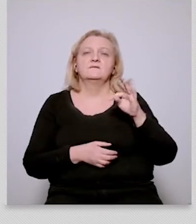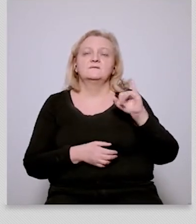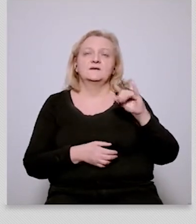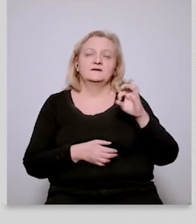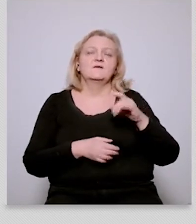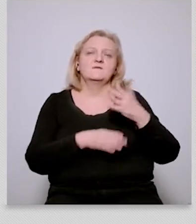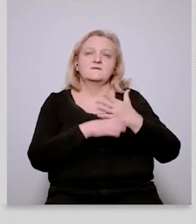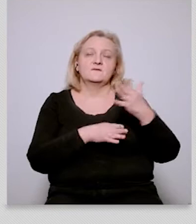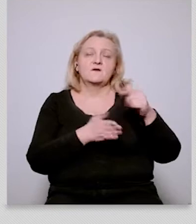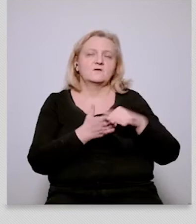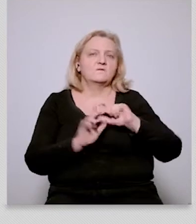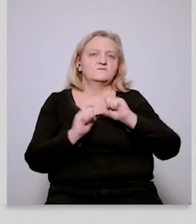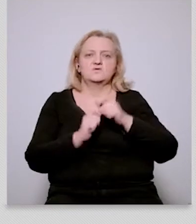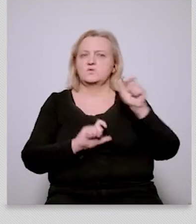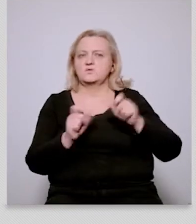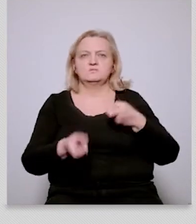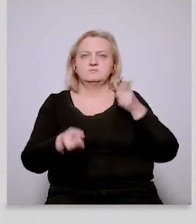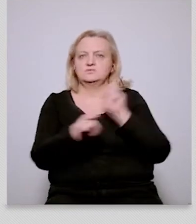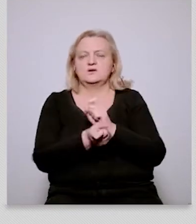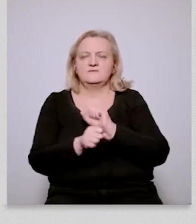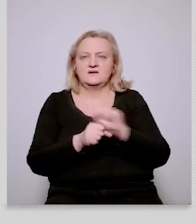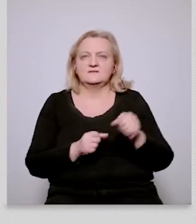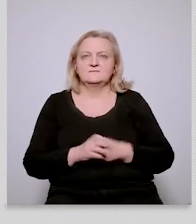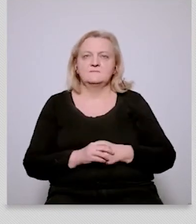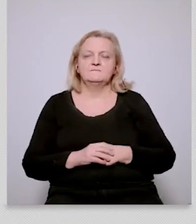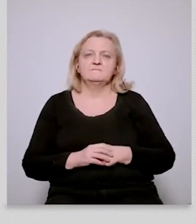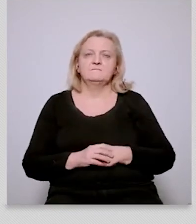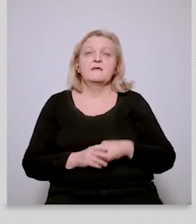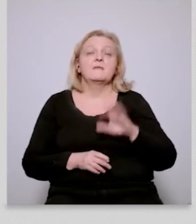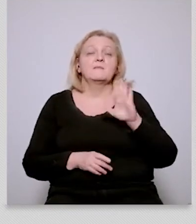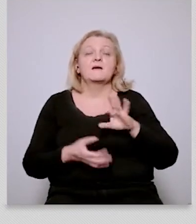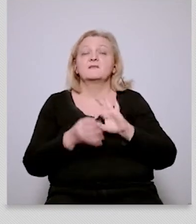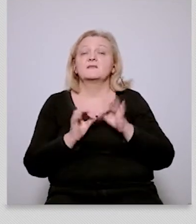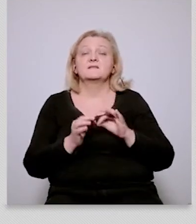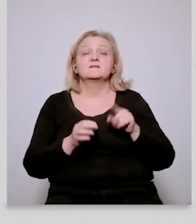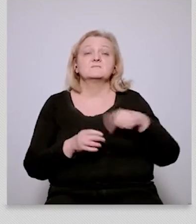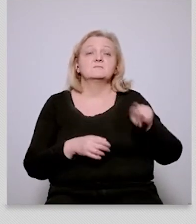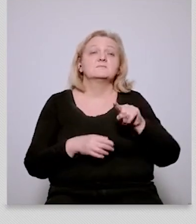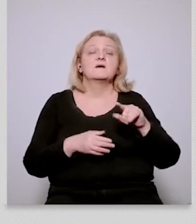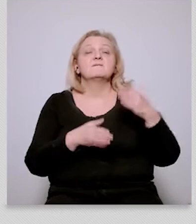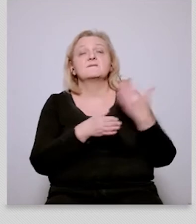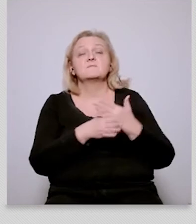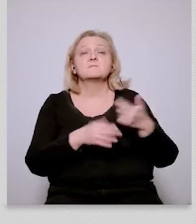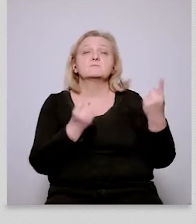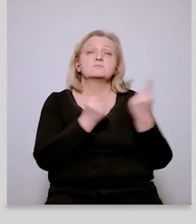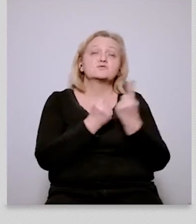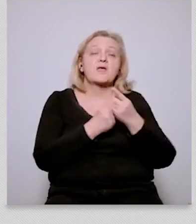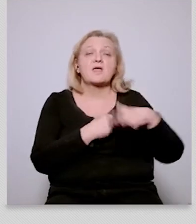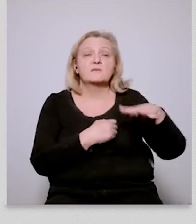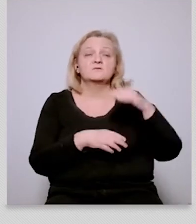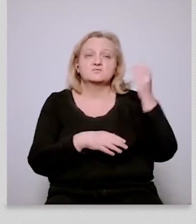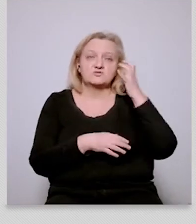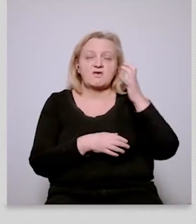i nawet takie podmioty reprezentujące przemysł w Czechach